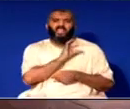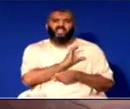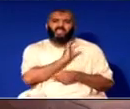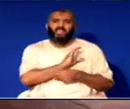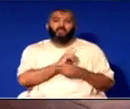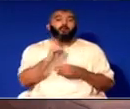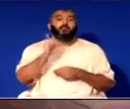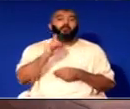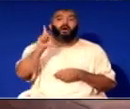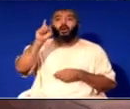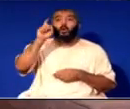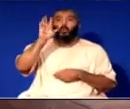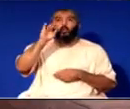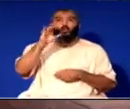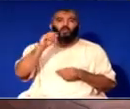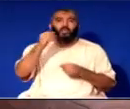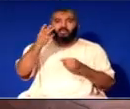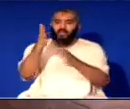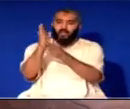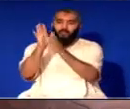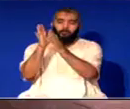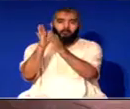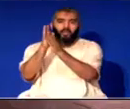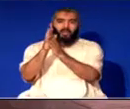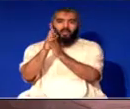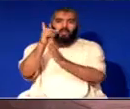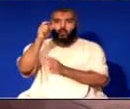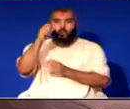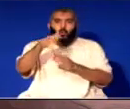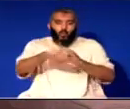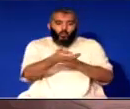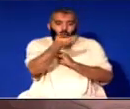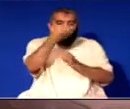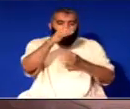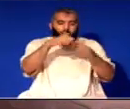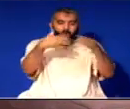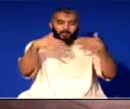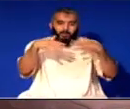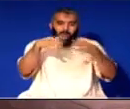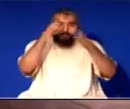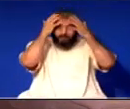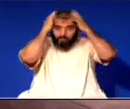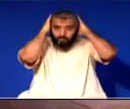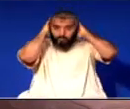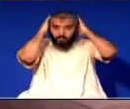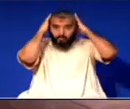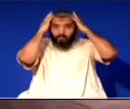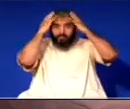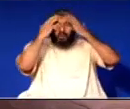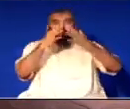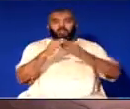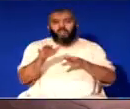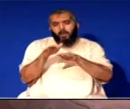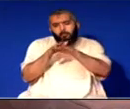يعني تشمخ يدها يعني تبللها فقط، مش لا ما ترميش الماء على رأسها، لا لا، فقط غي هكذا يعني يدها